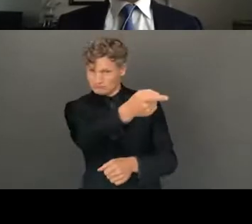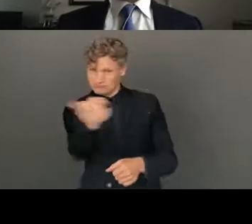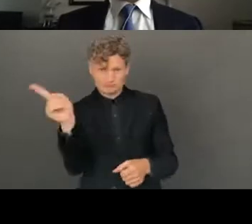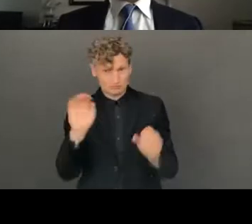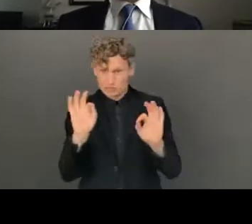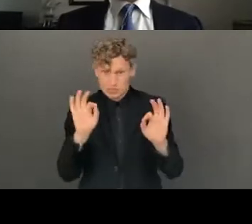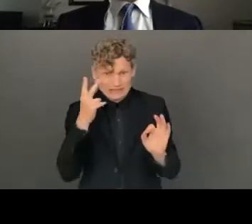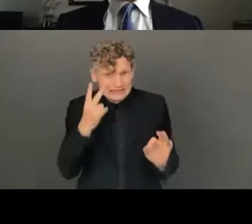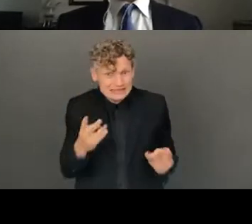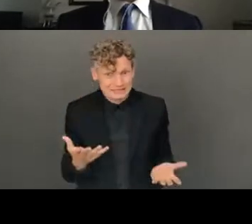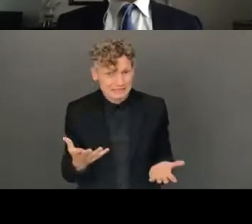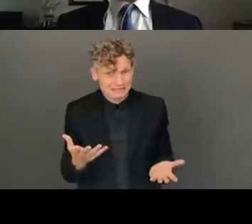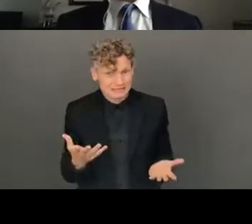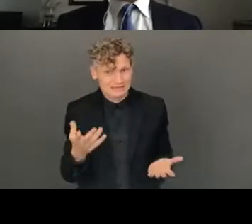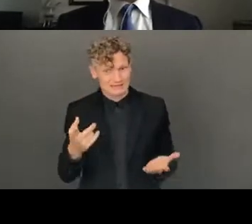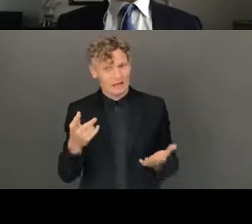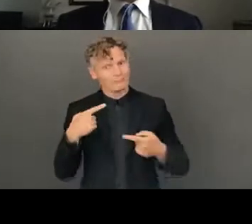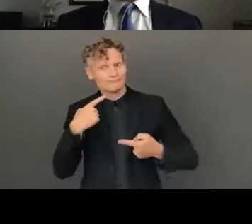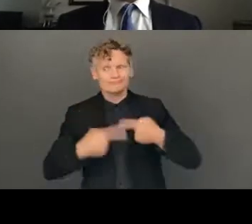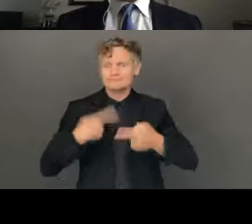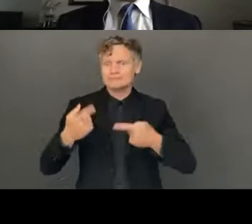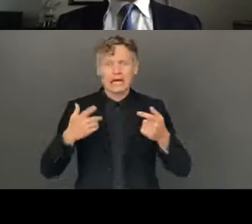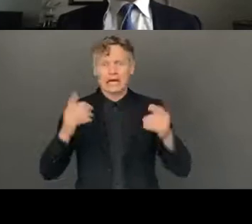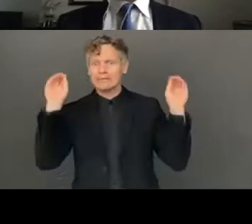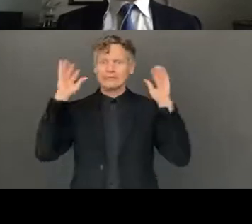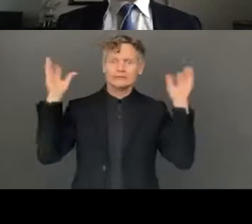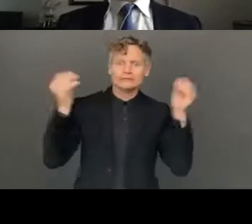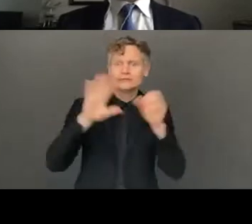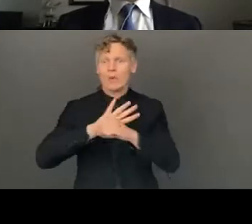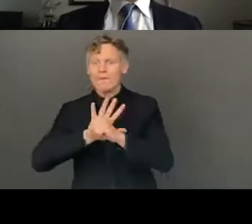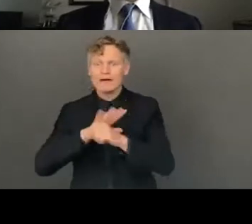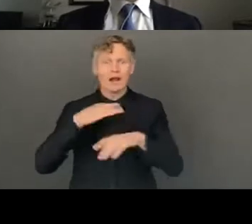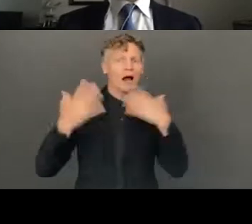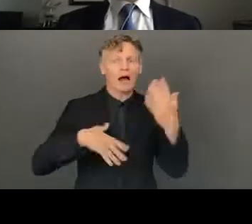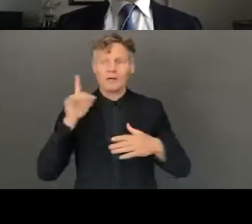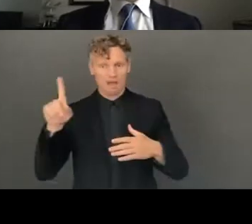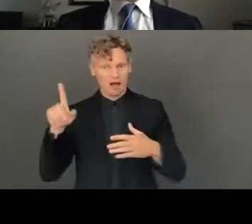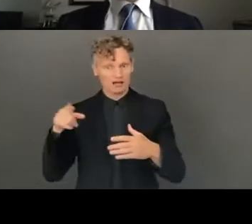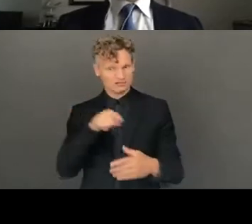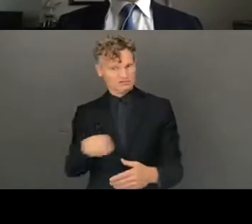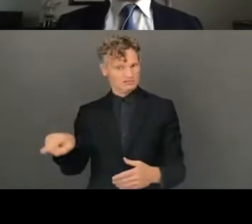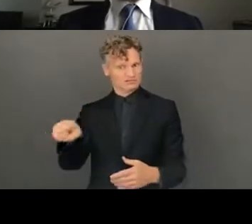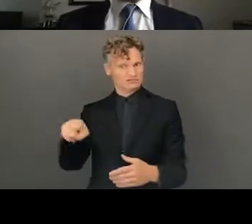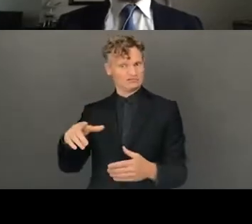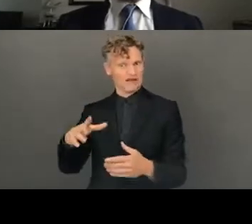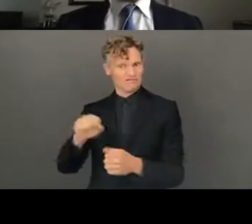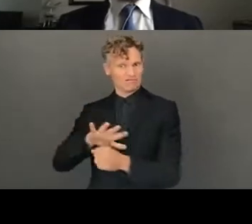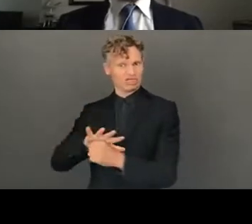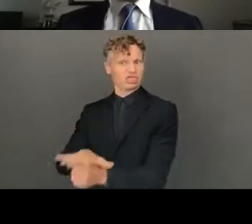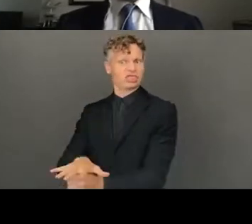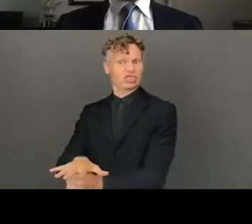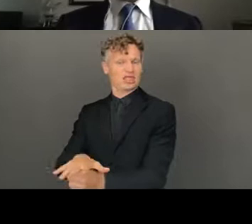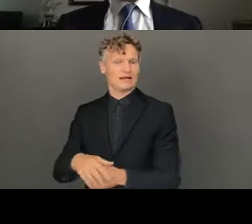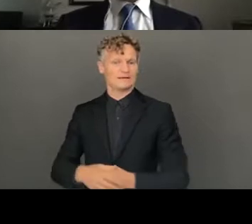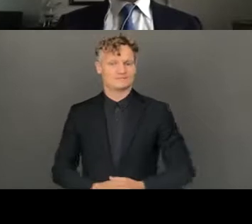invisibles dans la réponse à COVID-19. De même, les discussions sur les impacts économiques et sociaux